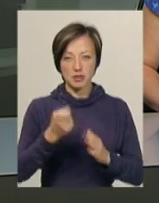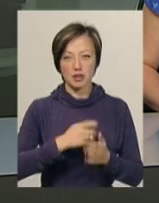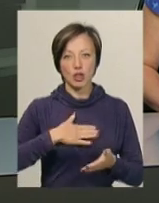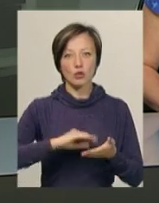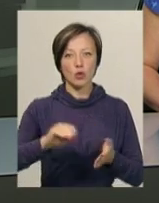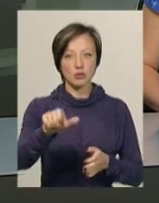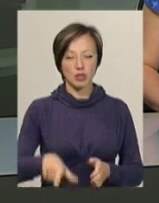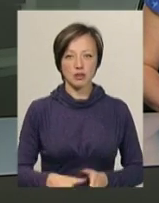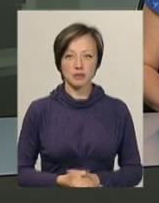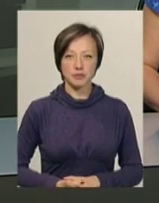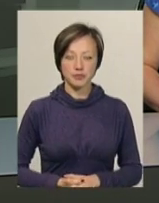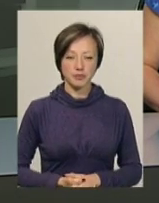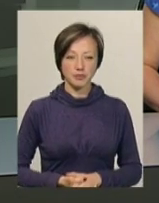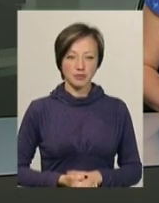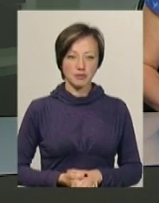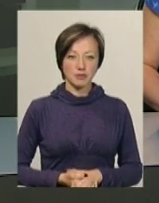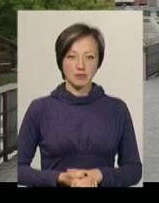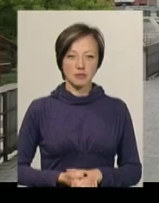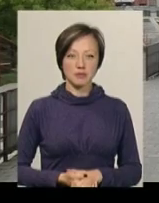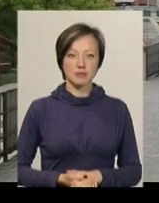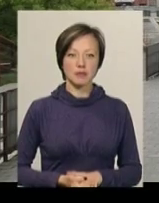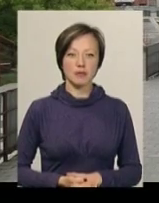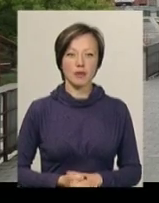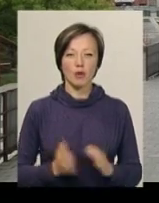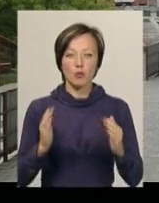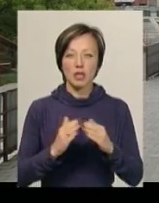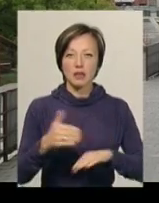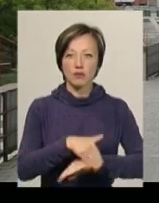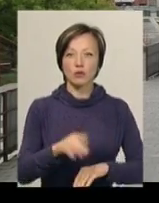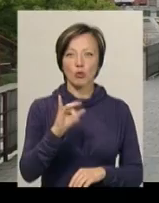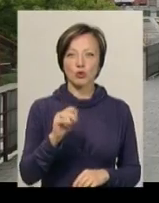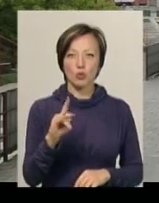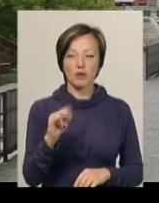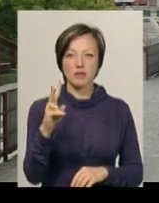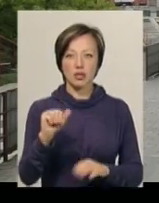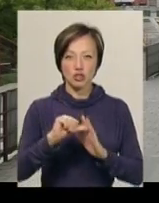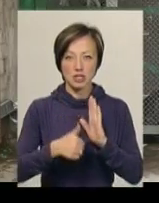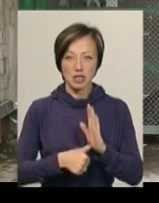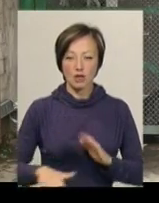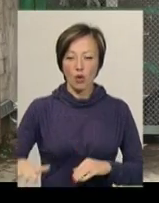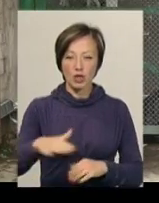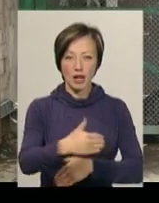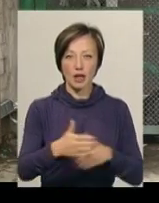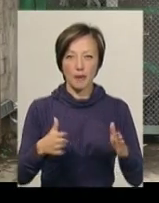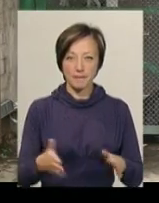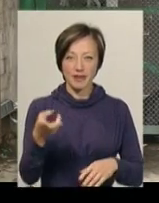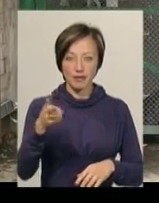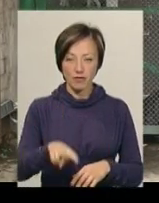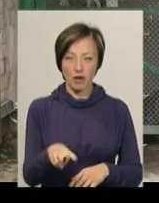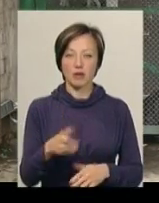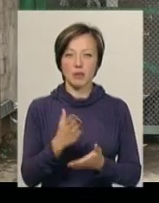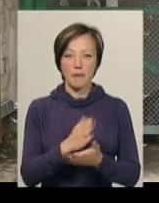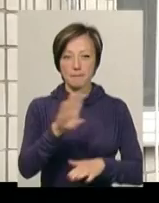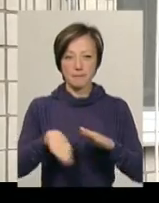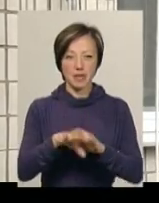дізнавалася моя колега Ірина Хижа. Будинок на Проскурівській, 16. Контейнерний майданчик, де розміщені два сміттєві баки, знаходяться